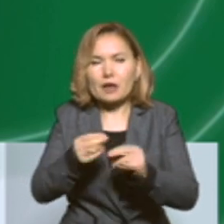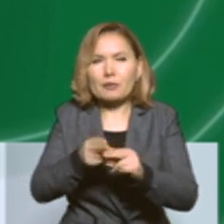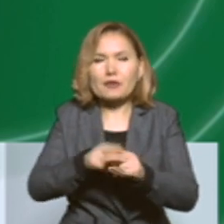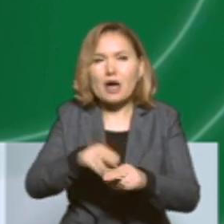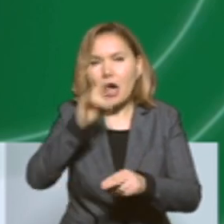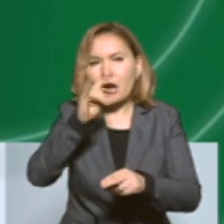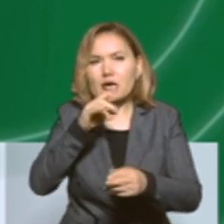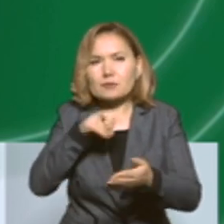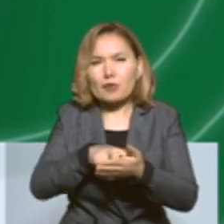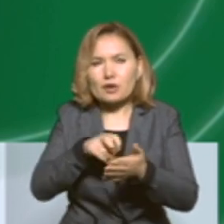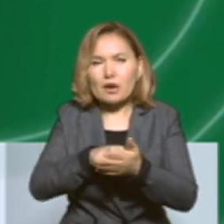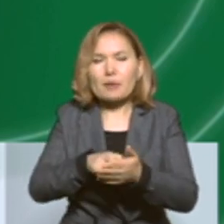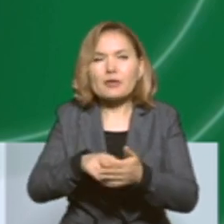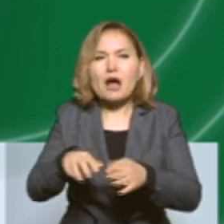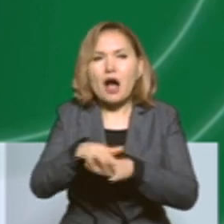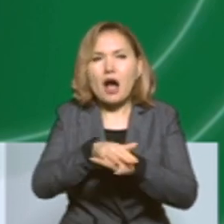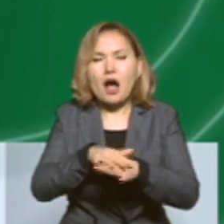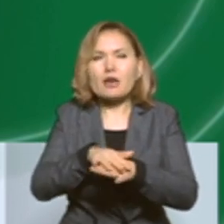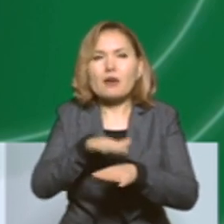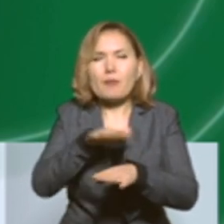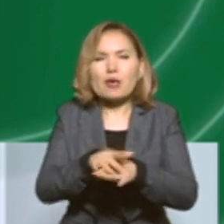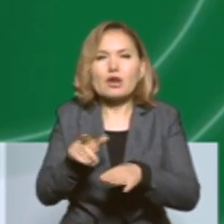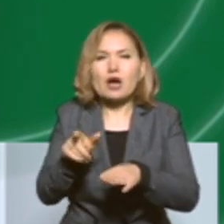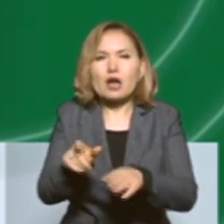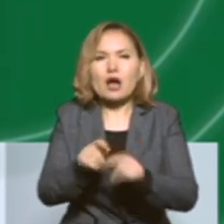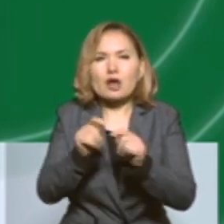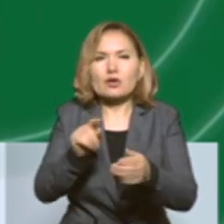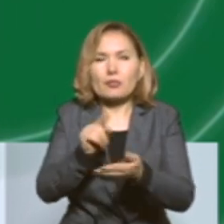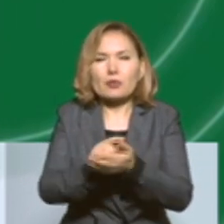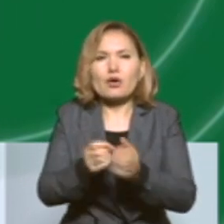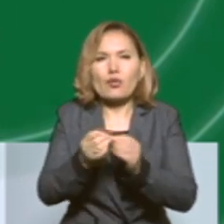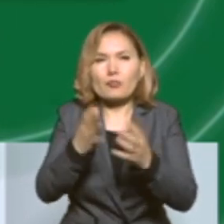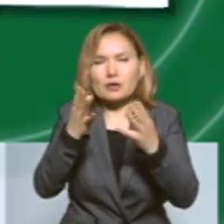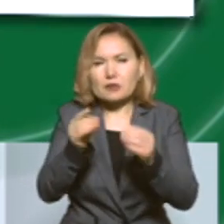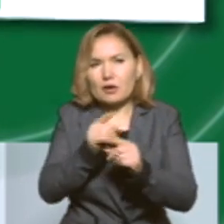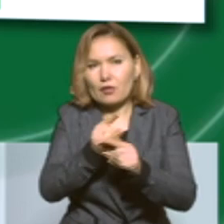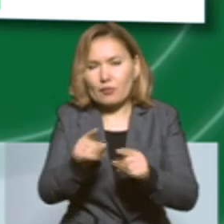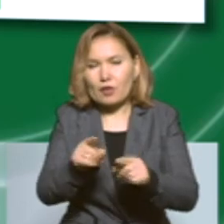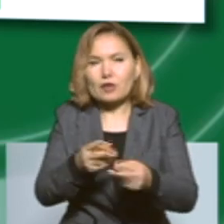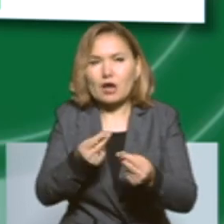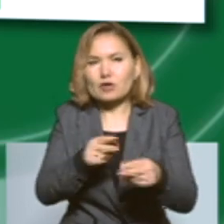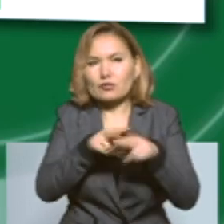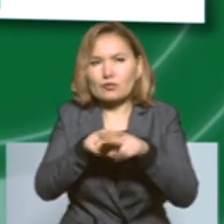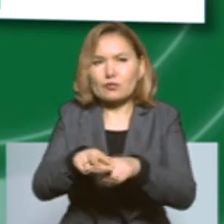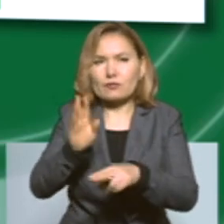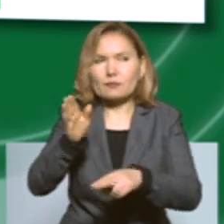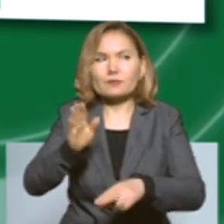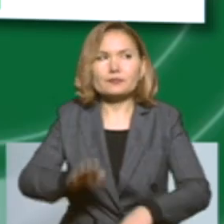Қазпоштадан немесе Халық банкінен ашылуы тиіс. Өтінім 15 күннің ішінде қаралады.